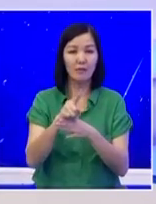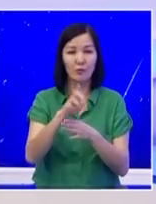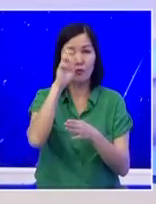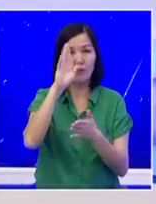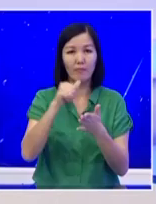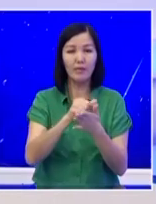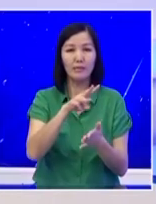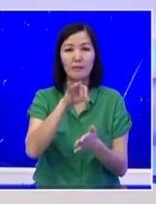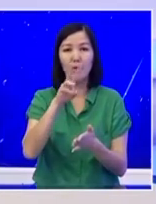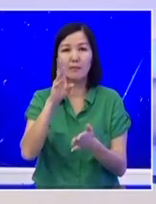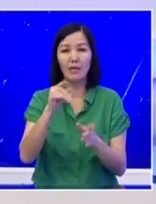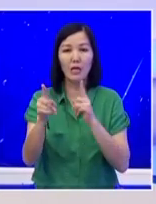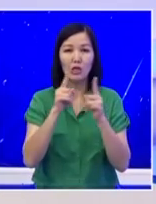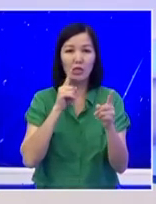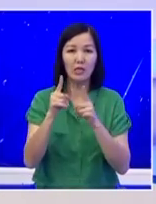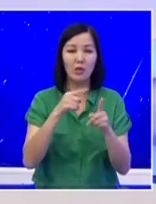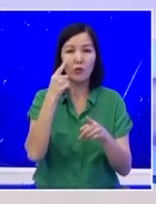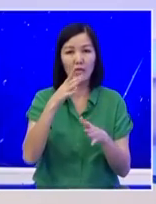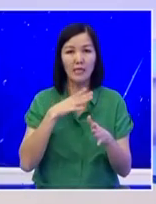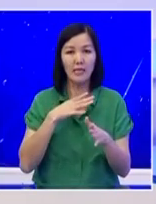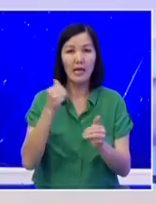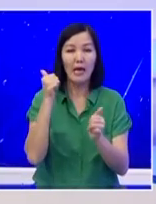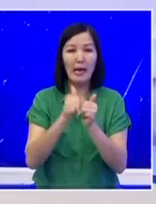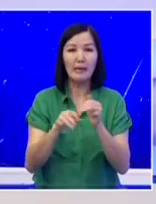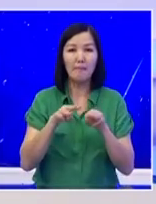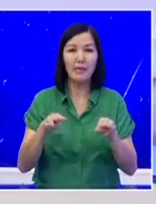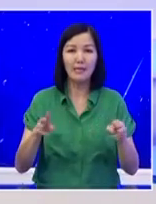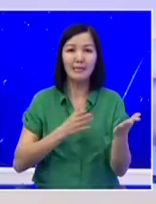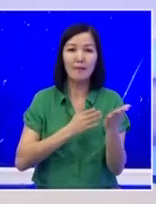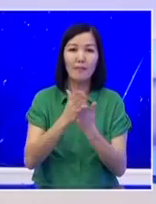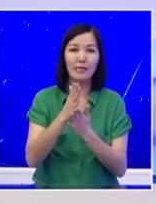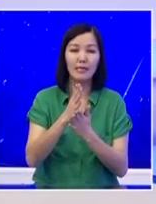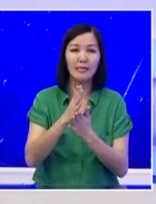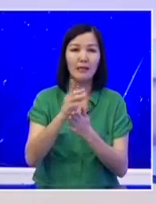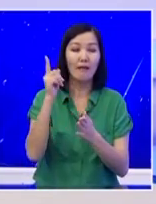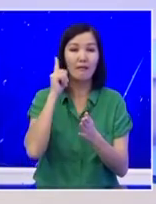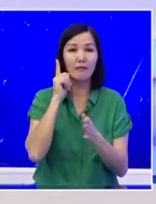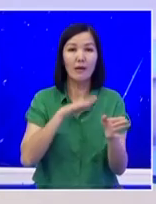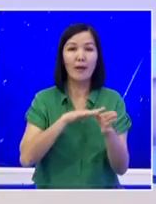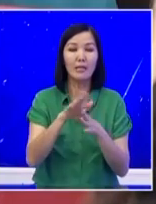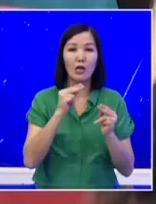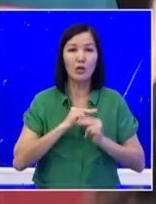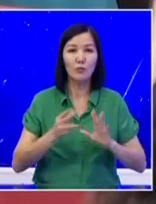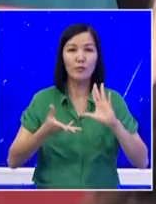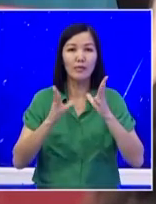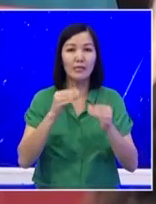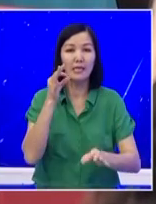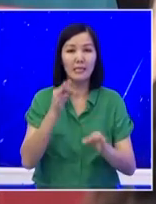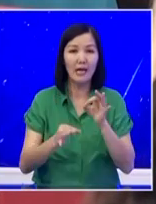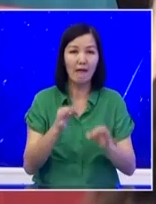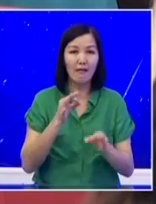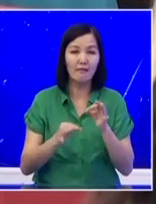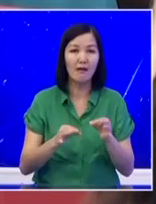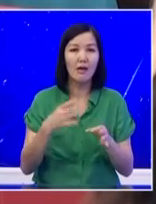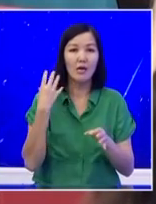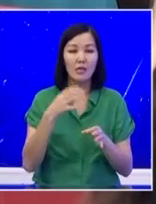Үкімет басшысы Асқар Мамин селекторлық жиында осылай деді. Әр министрлік басшысын тыңдап, атқарылып жатқан жұмыстарды саралады.